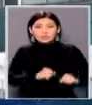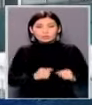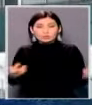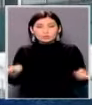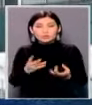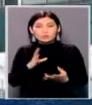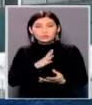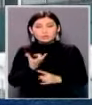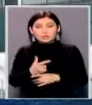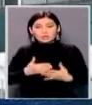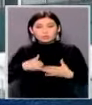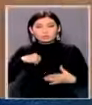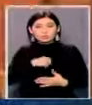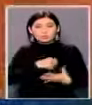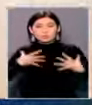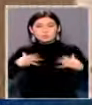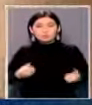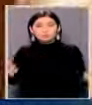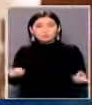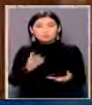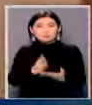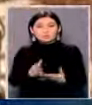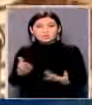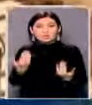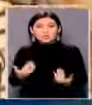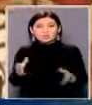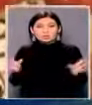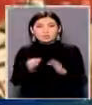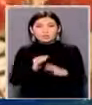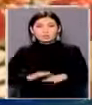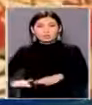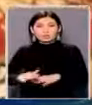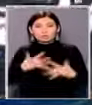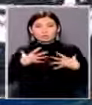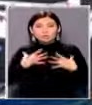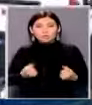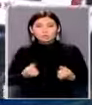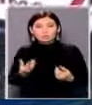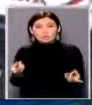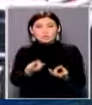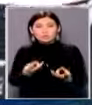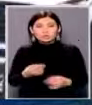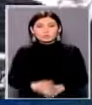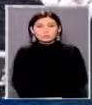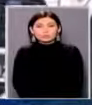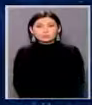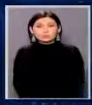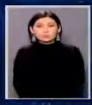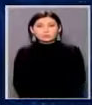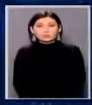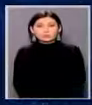жүріңіз. Бұл ең алдымен өз саулығыңыз үшін, қала берді біртұтас ұлтымыздың саулығы үшін қажетін ұмытпаңыз.